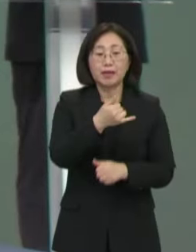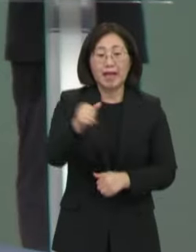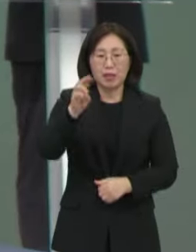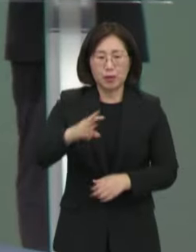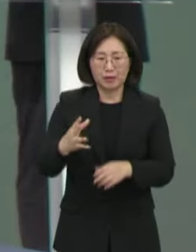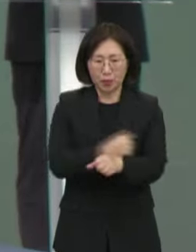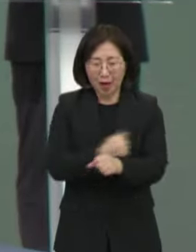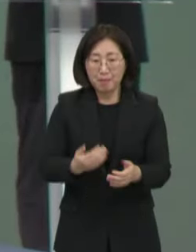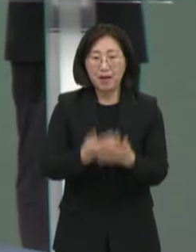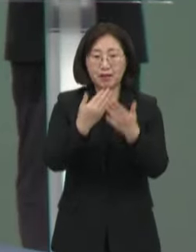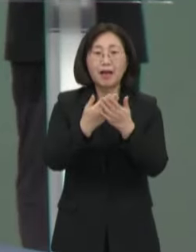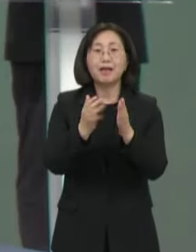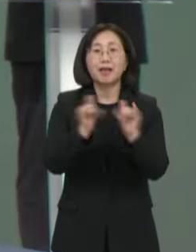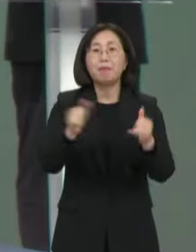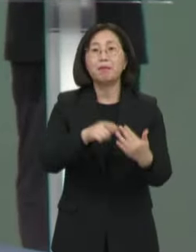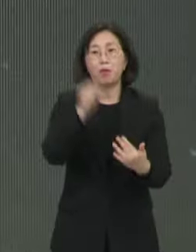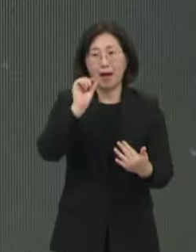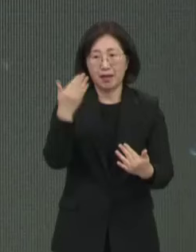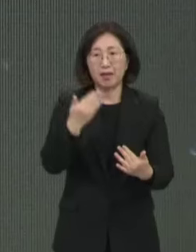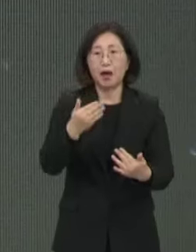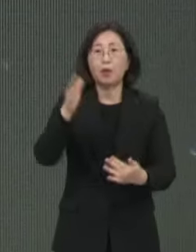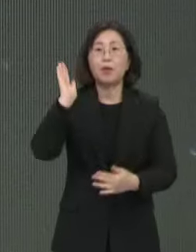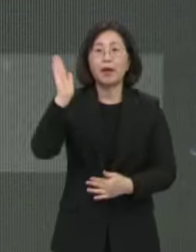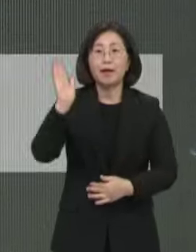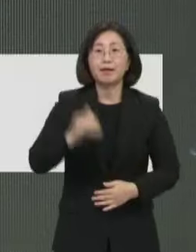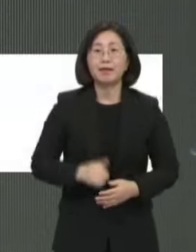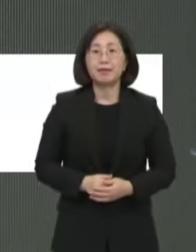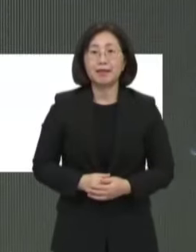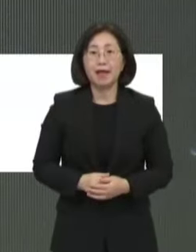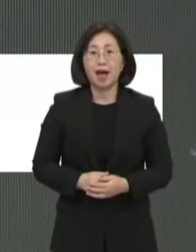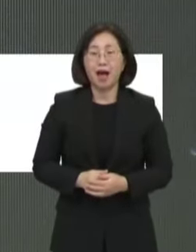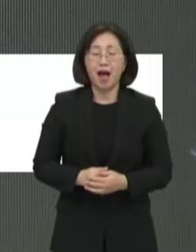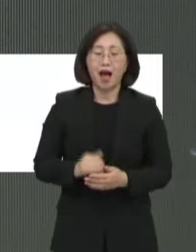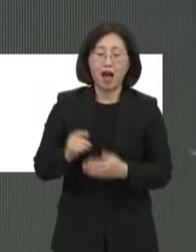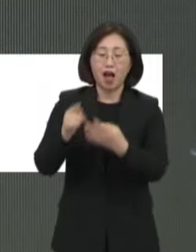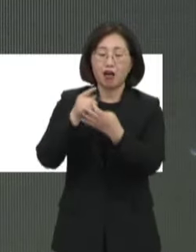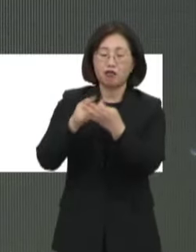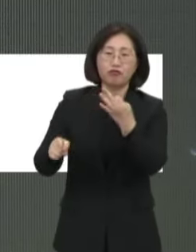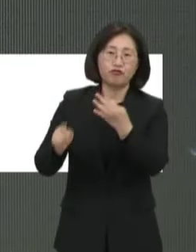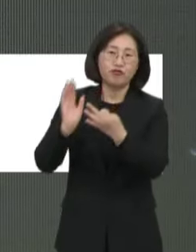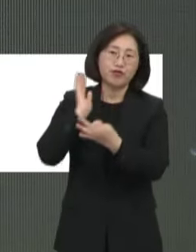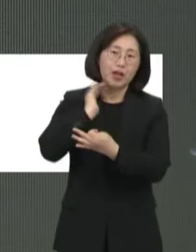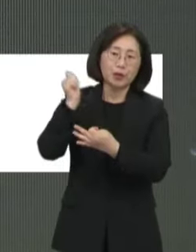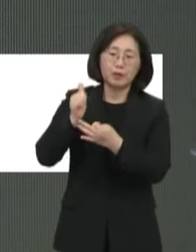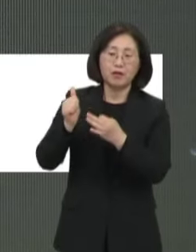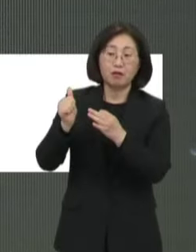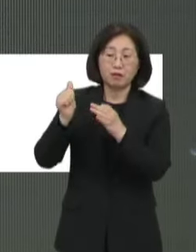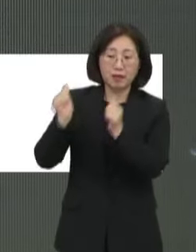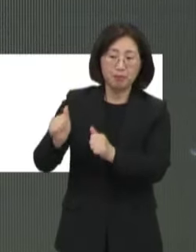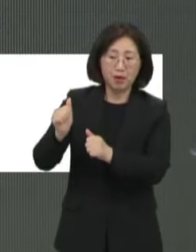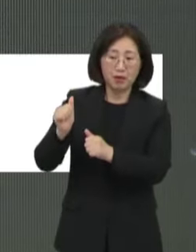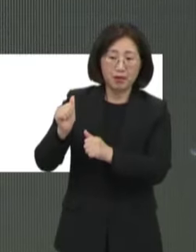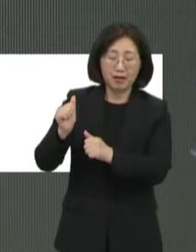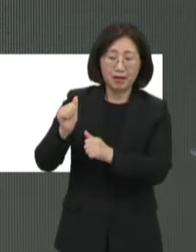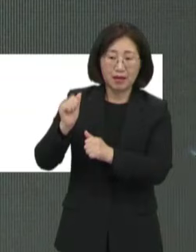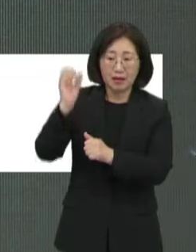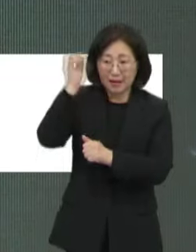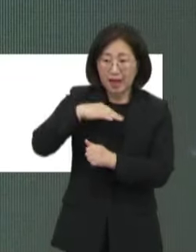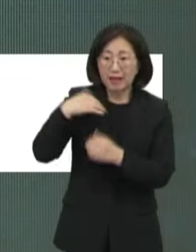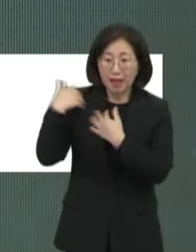뽑아야 한다고 강조했습니다. 지금 이 윤석열 검찰 정권 그대로 놔둘 거냐,